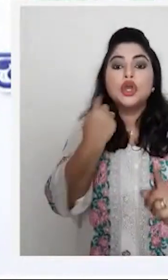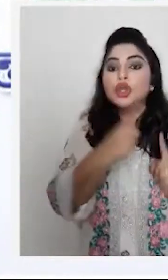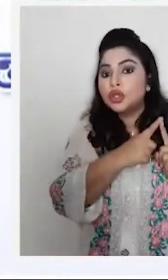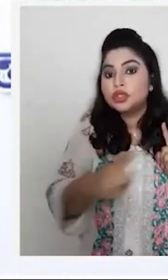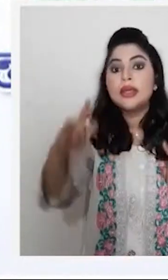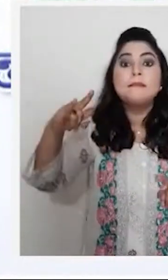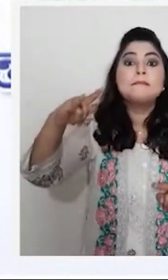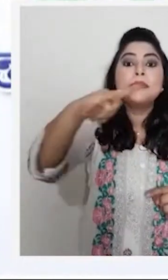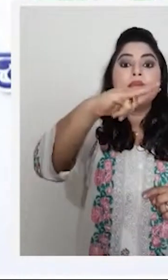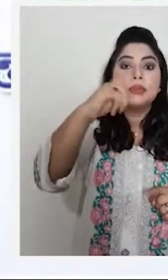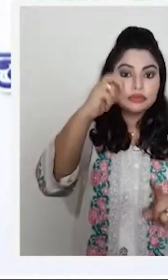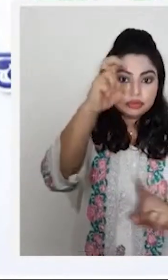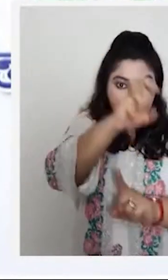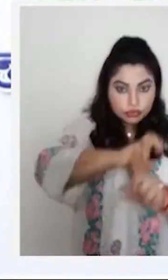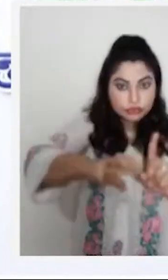4,217 জন।